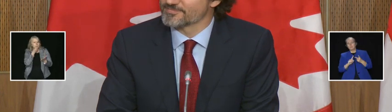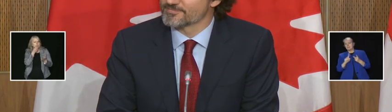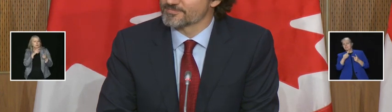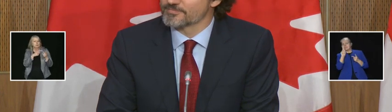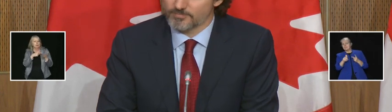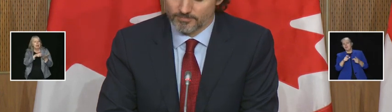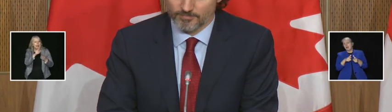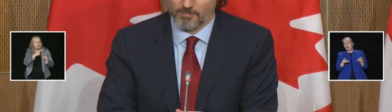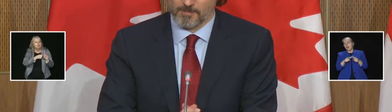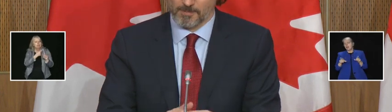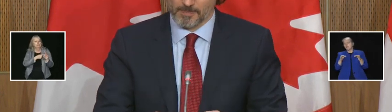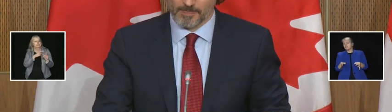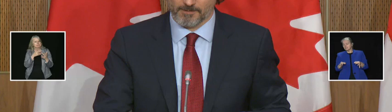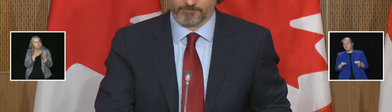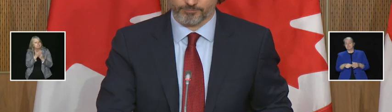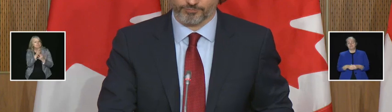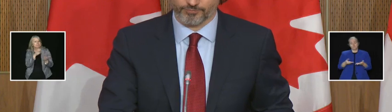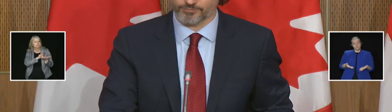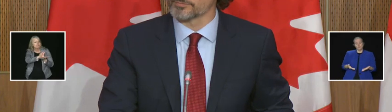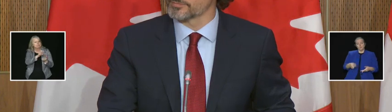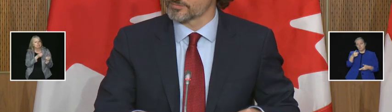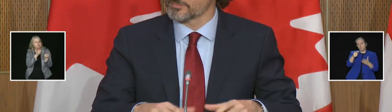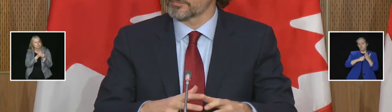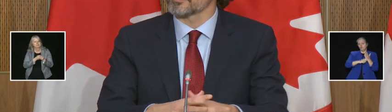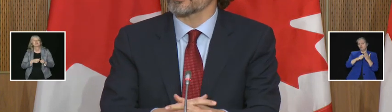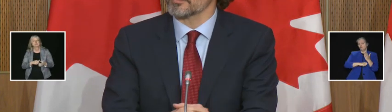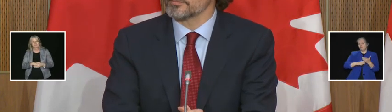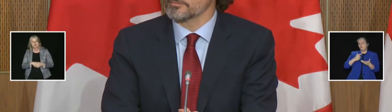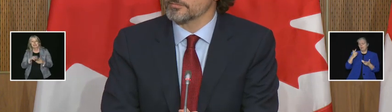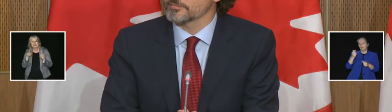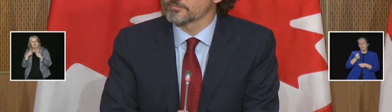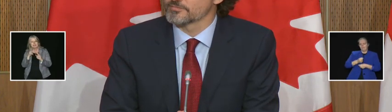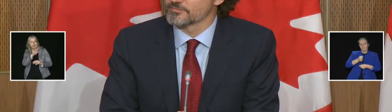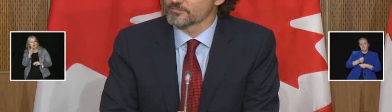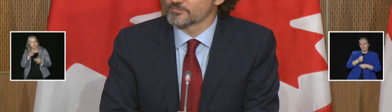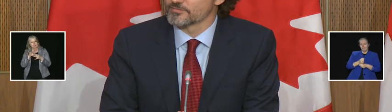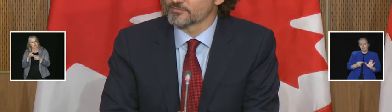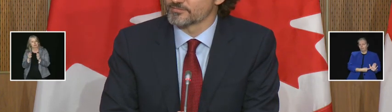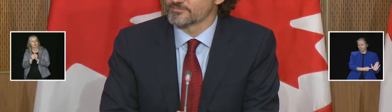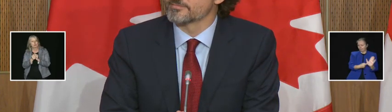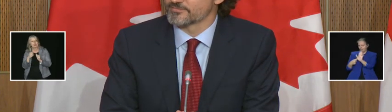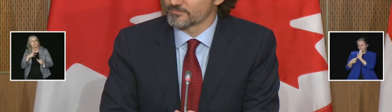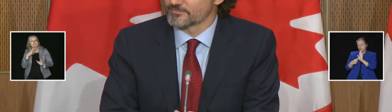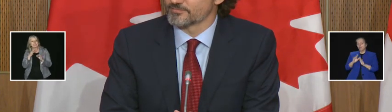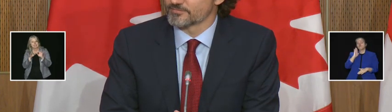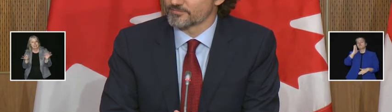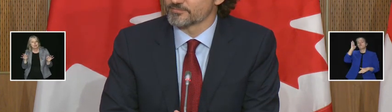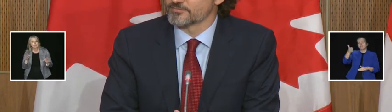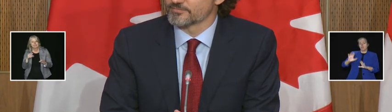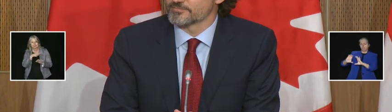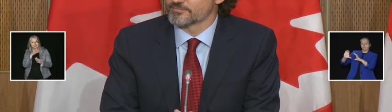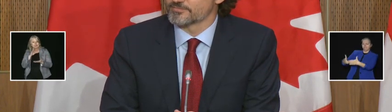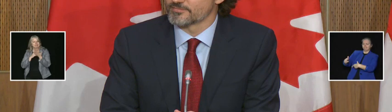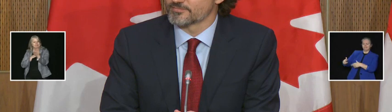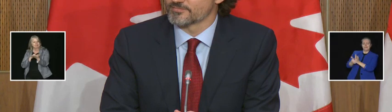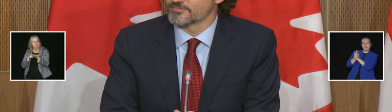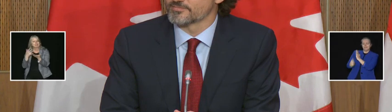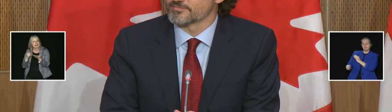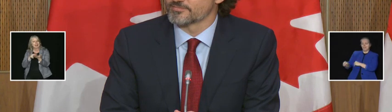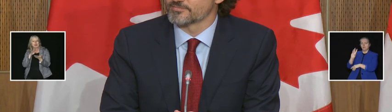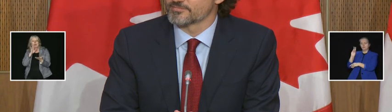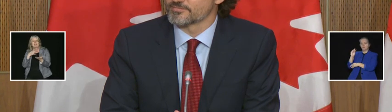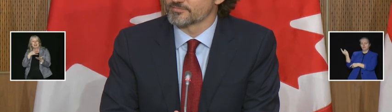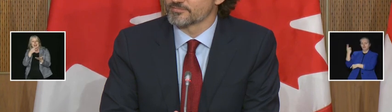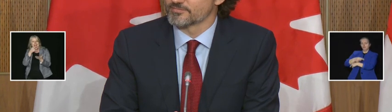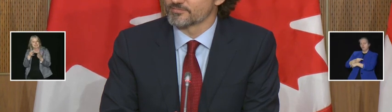sur les langues officielles maintenant bon vous présenter aujourd'hui votre document de travail ensuite il va y avoir un comité d'experts qui doit se pencher là dessus pendant 60 jours